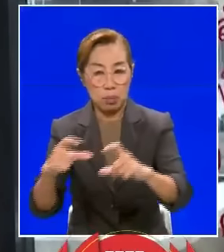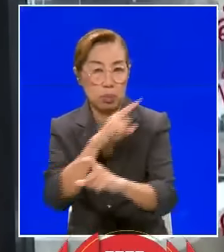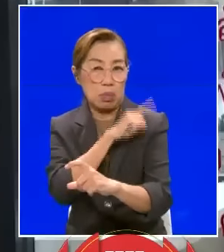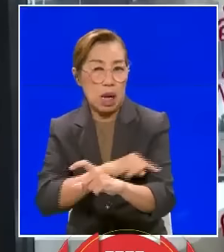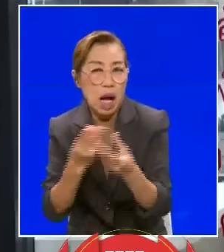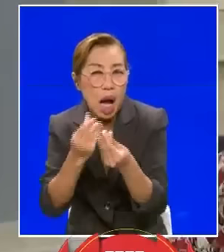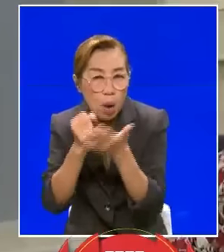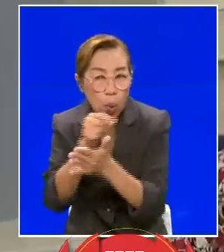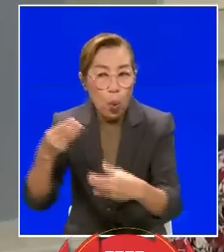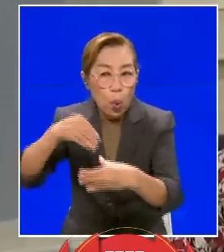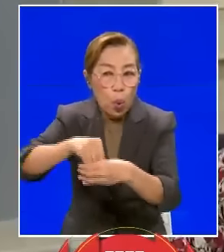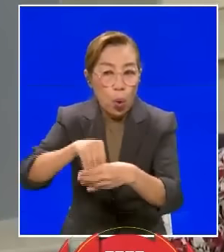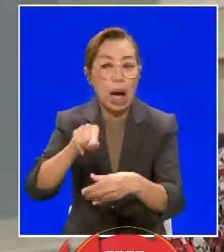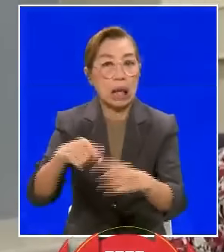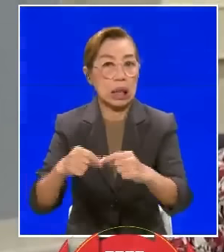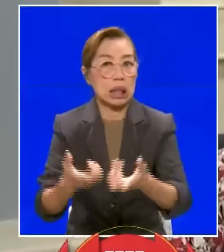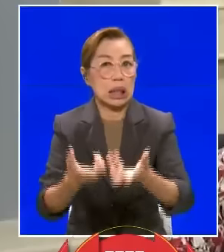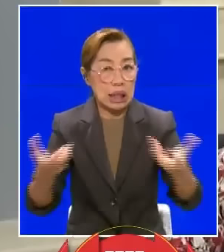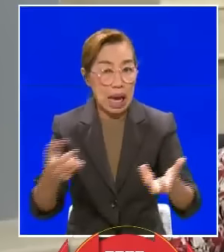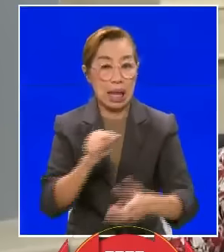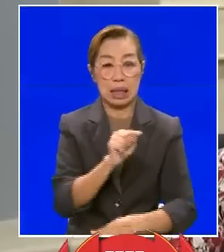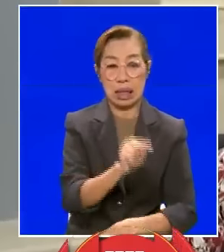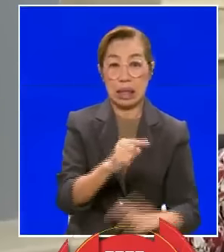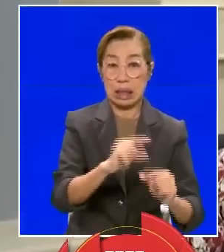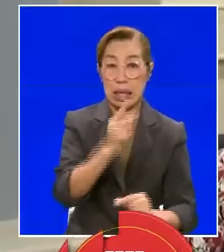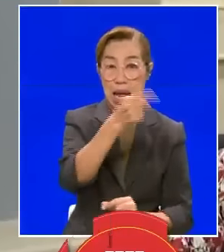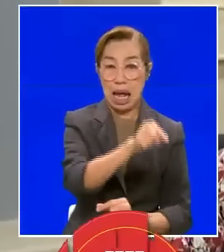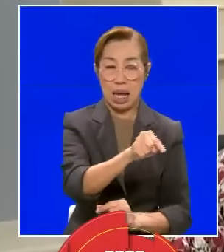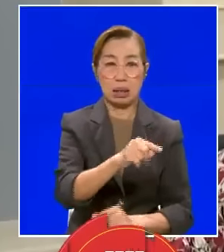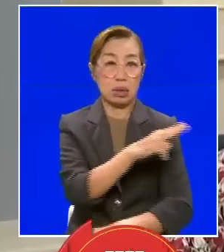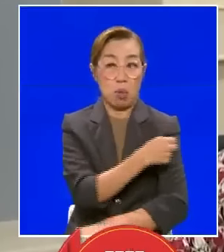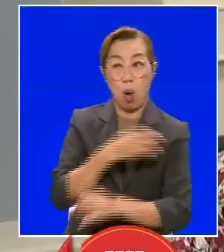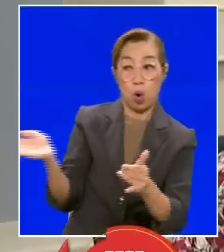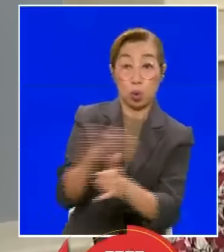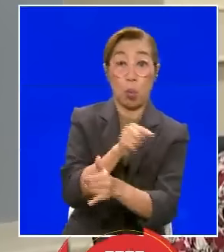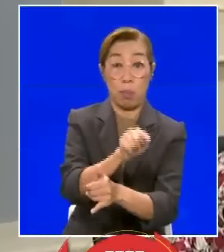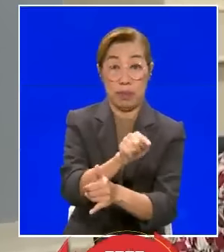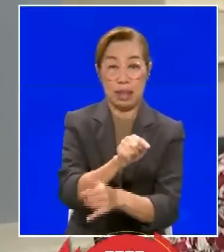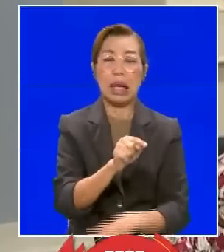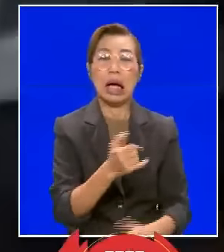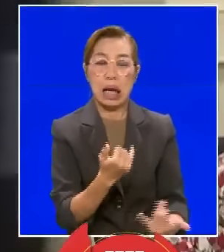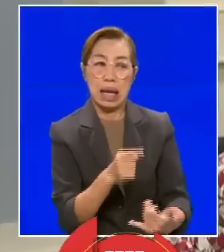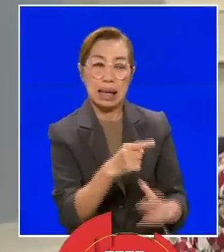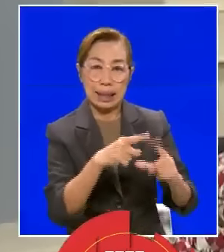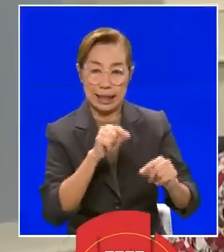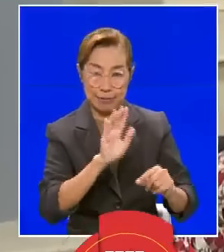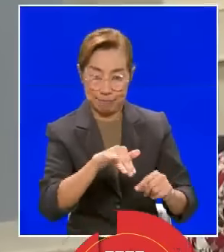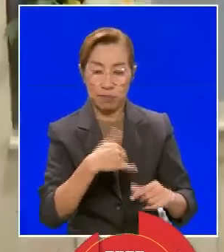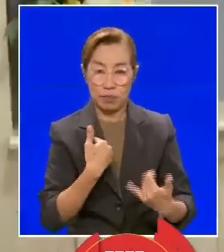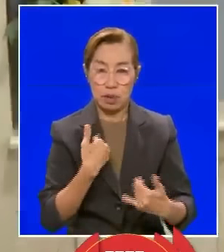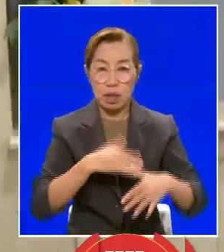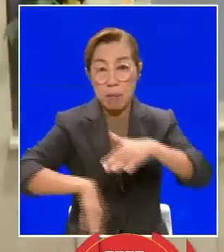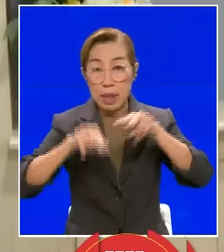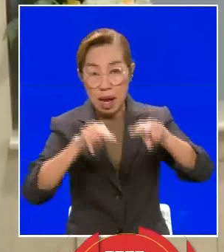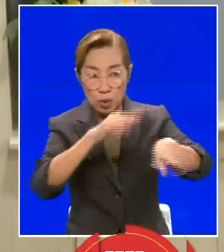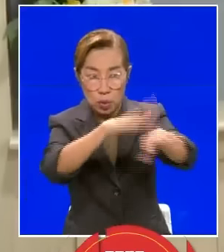ของเด็กครับโดยคดีที่เด็กเป็นผู้เสียหายถูกทำร้ายร่างกายที่โรงพยาบาลนั้นวันนี้จะมีการเรียกสอบพยานเพิ่ม